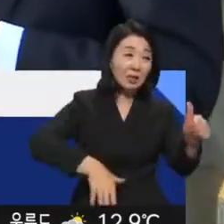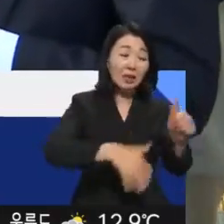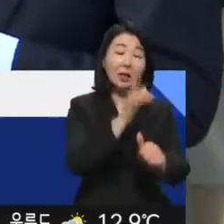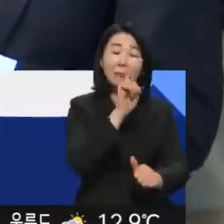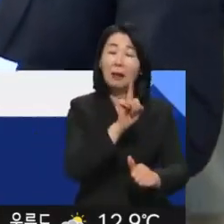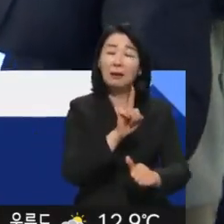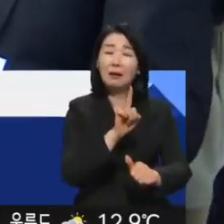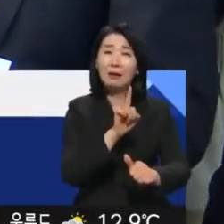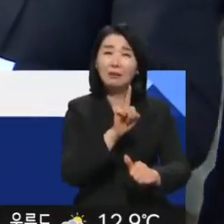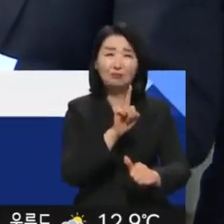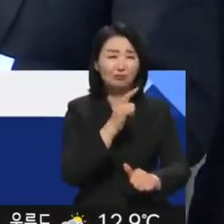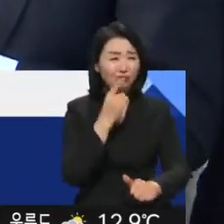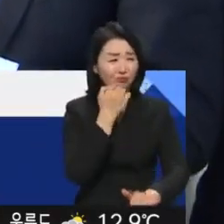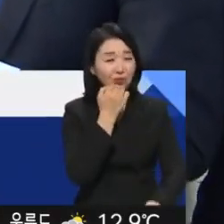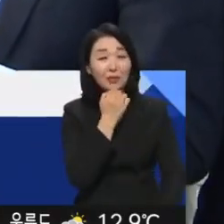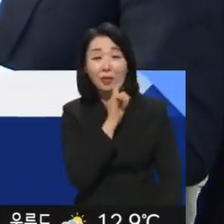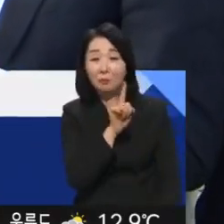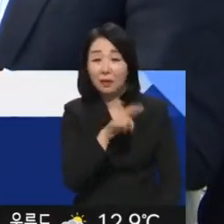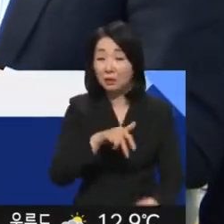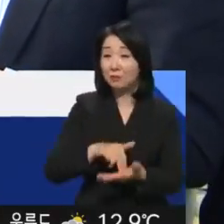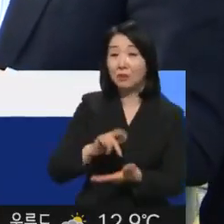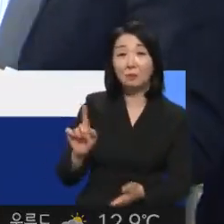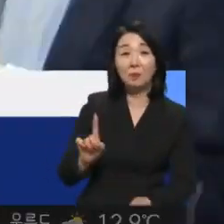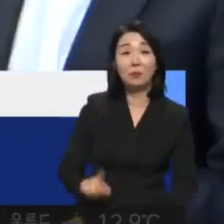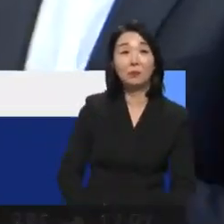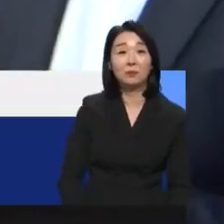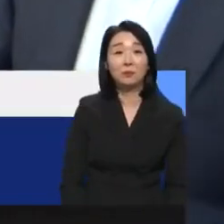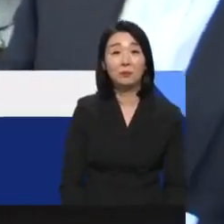혹시 이에 대한 입장 있으실까요?